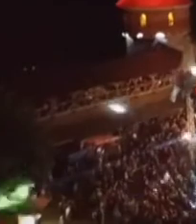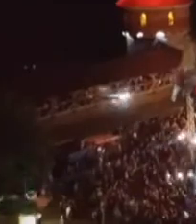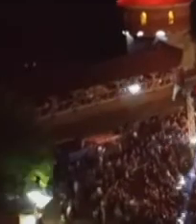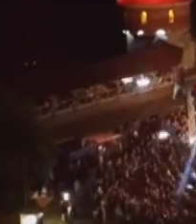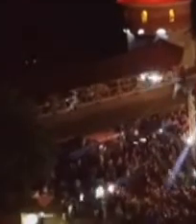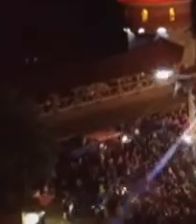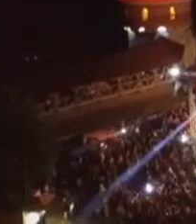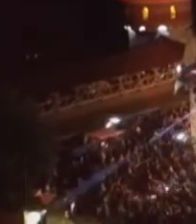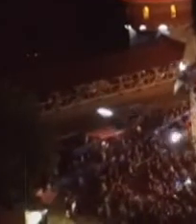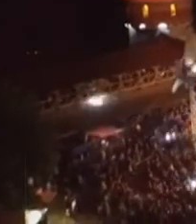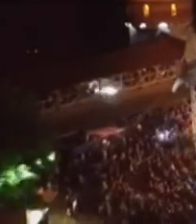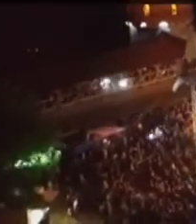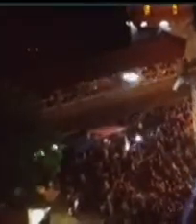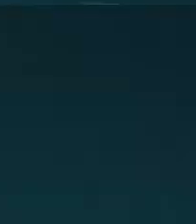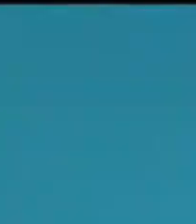Музика